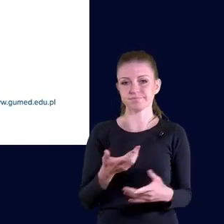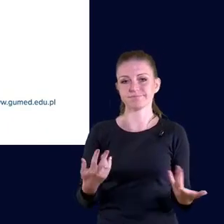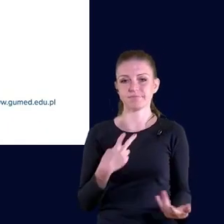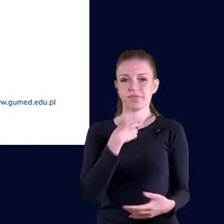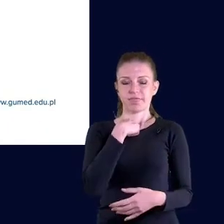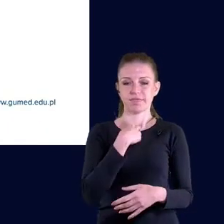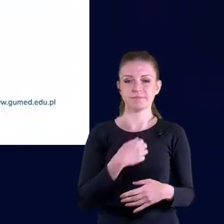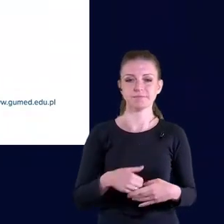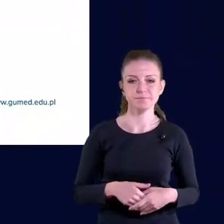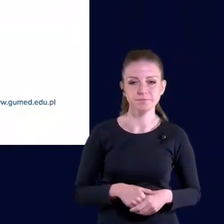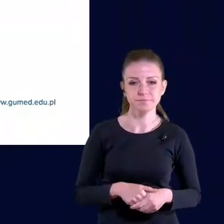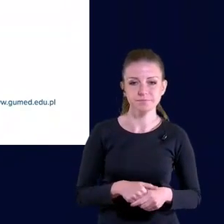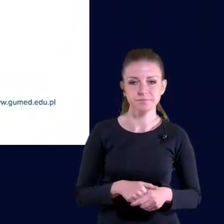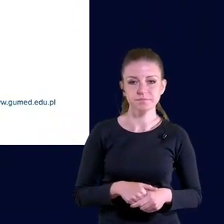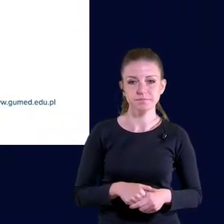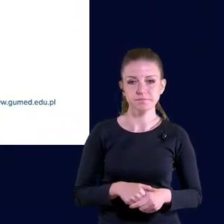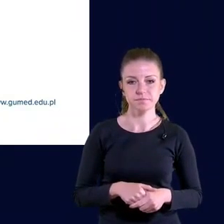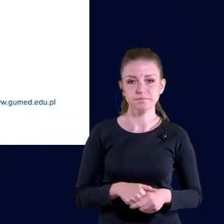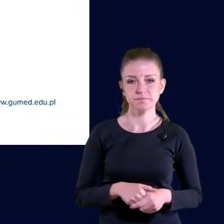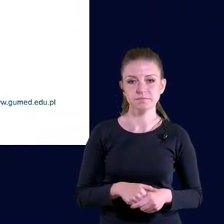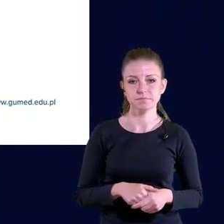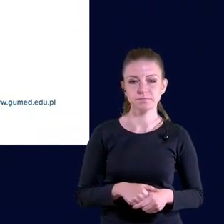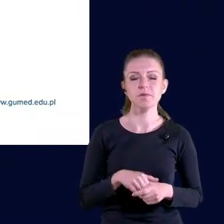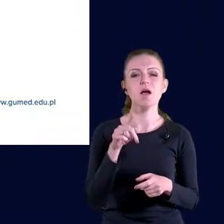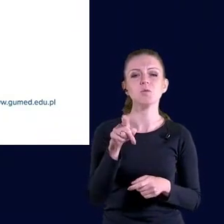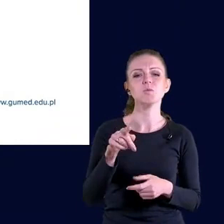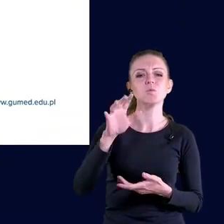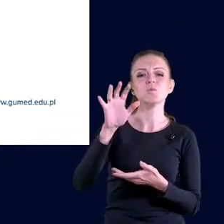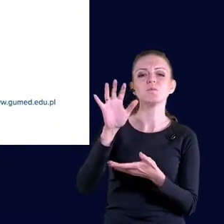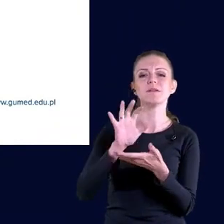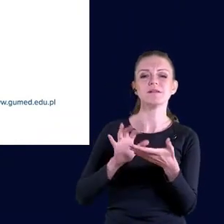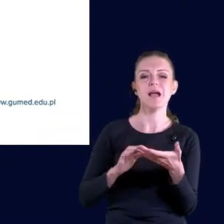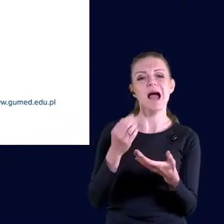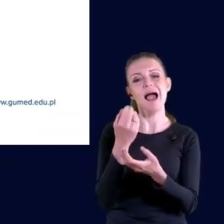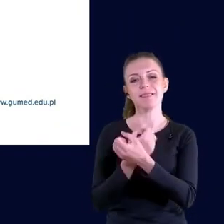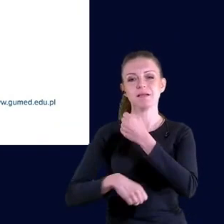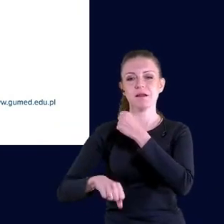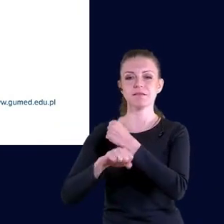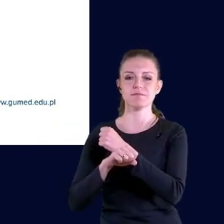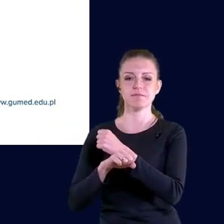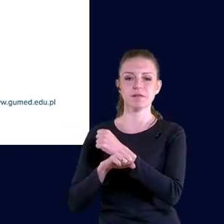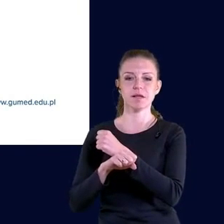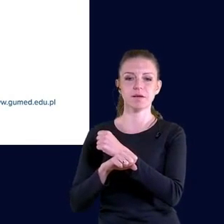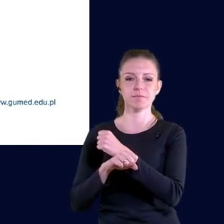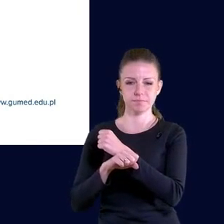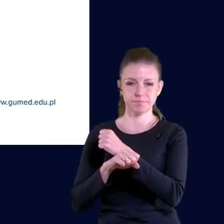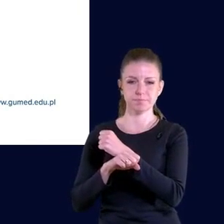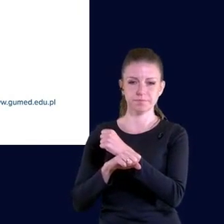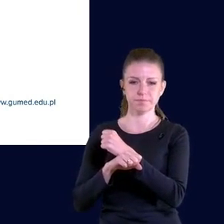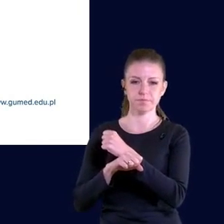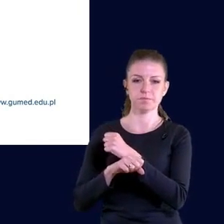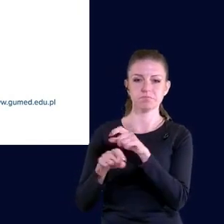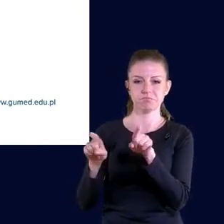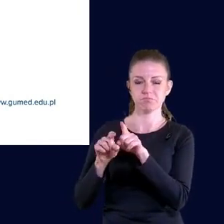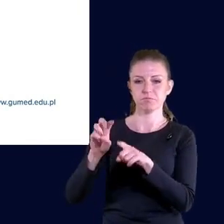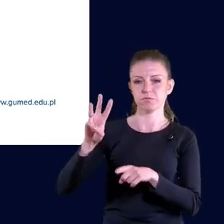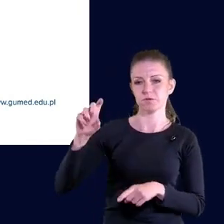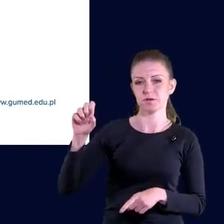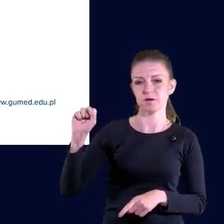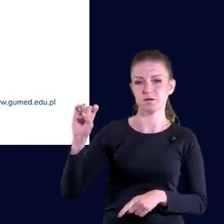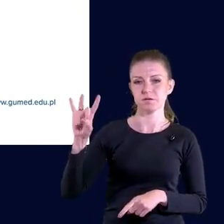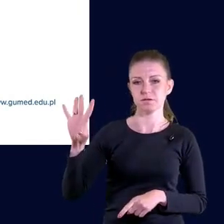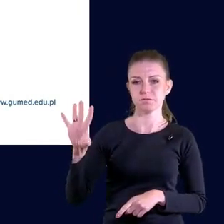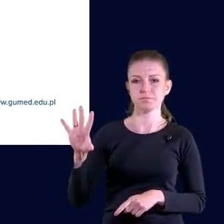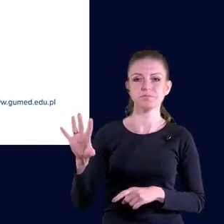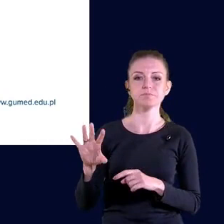chciałem poruszyć jeszcze alternatywnych też coś też to co jest wymagane przez to